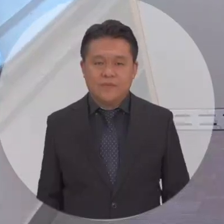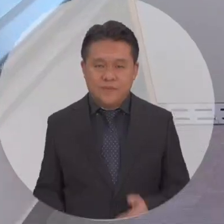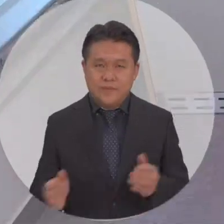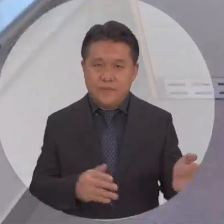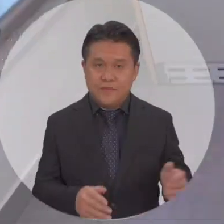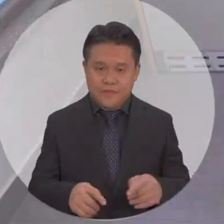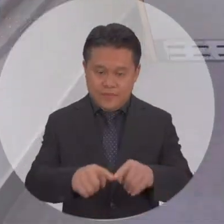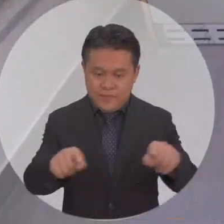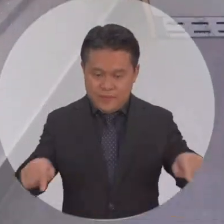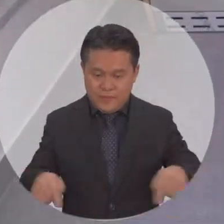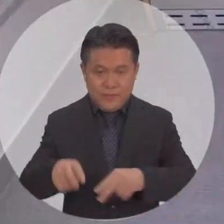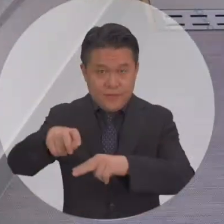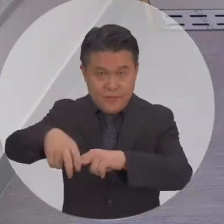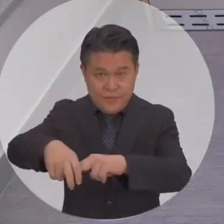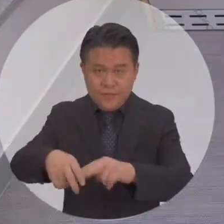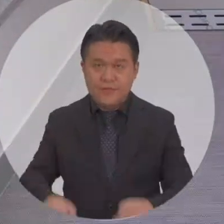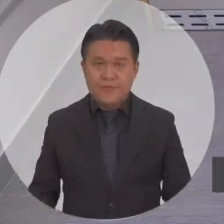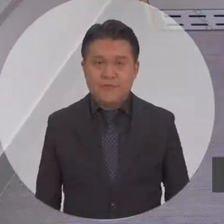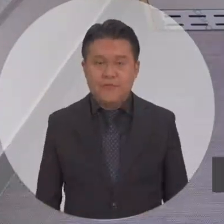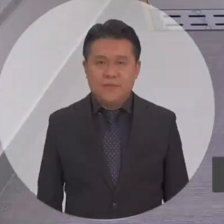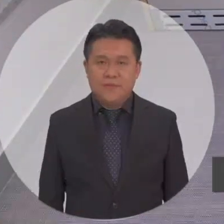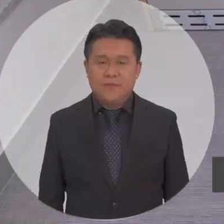침대에 걸터 앉기입니다.